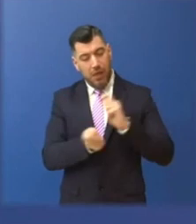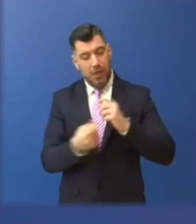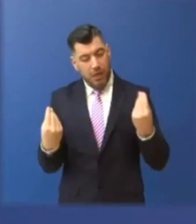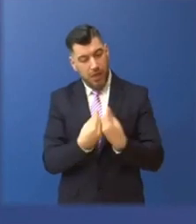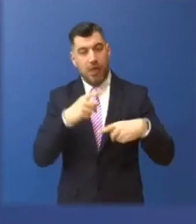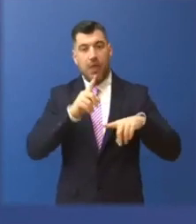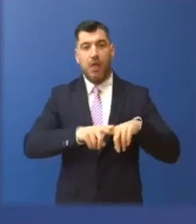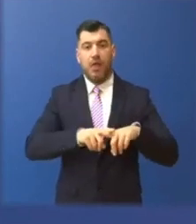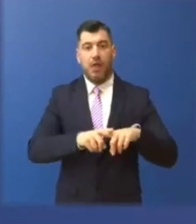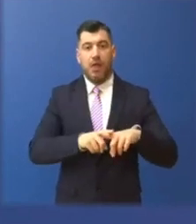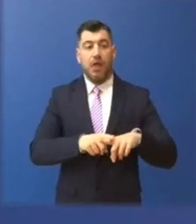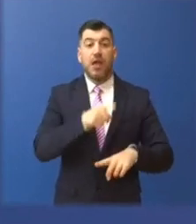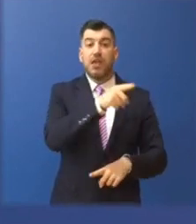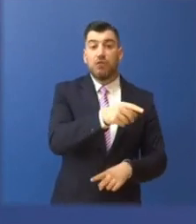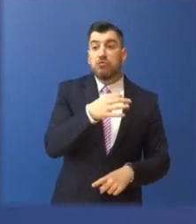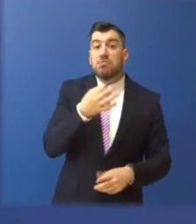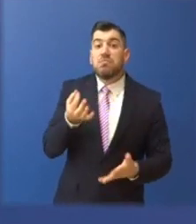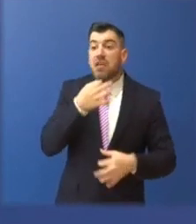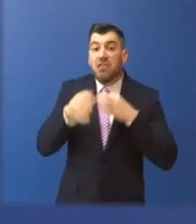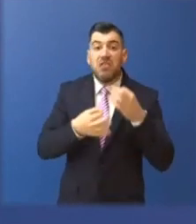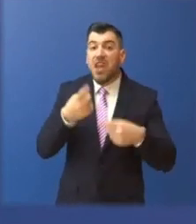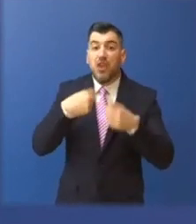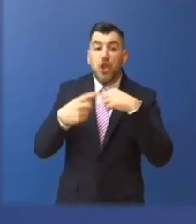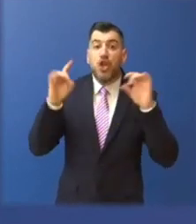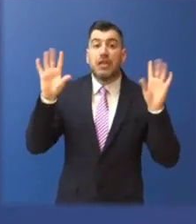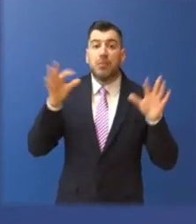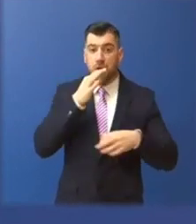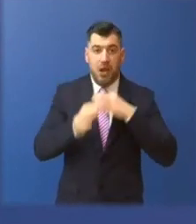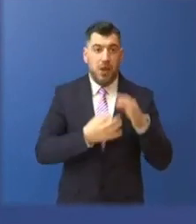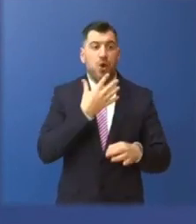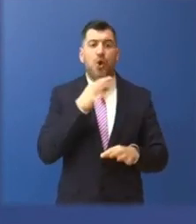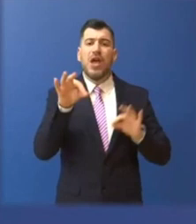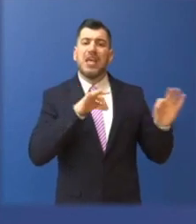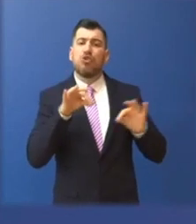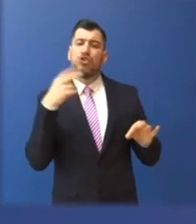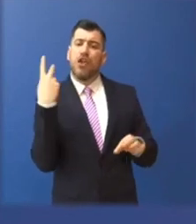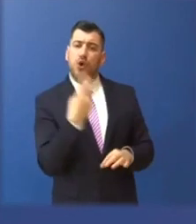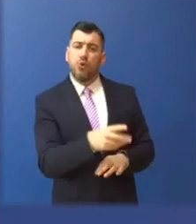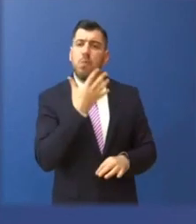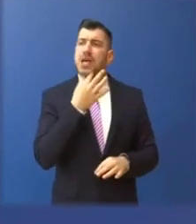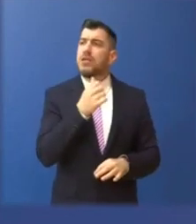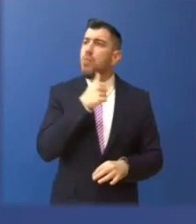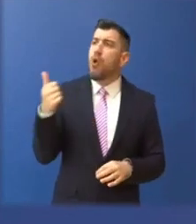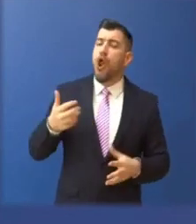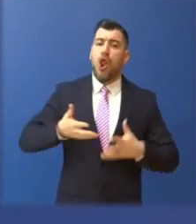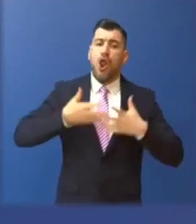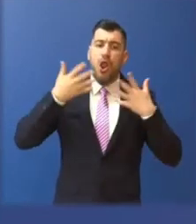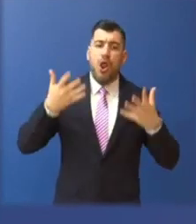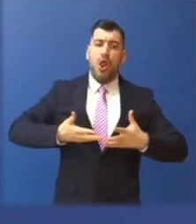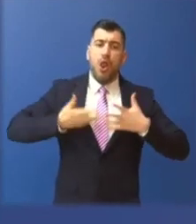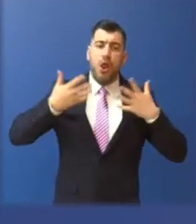καμιά πιστική απάντηση να δώσει γι' αυτό, αφού η πολιτική που ακολουθεί είναι ο πολλακισμός που είναι η επιτομή του τραμπισμού